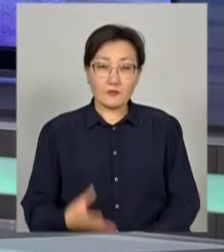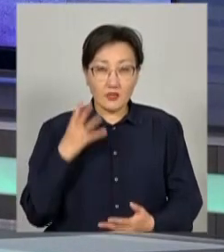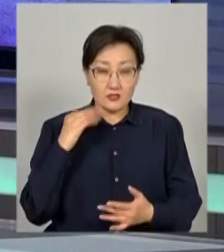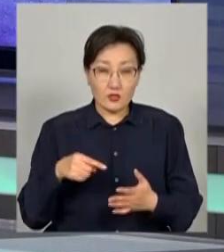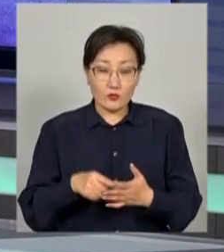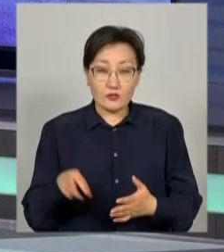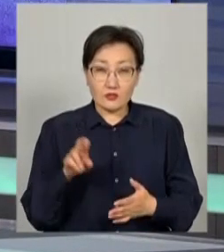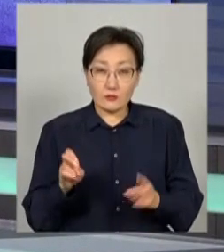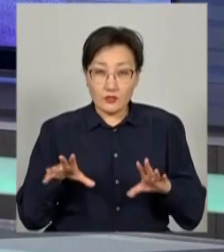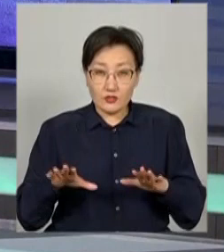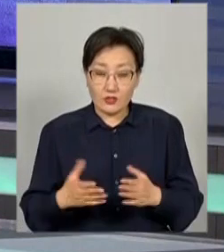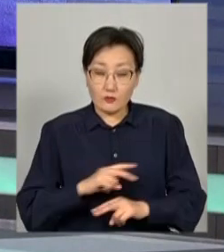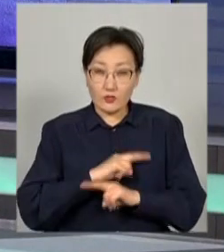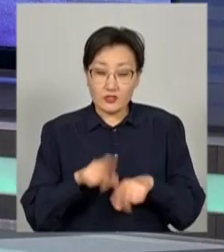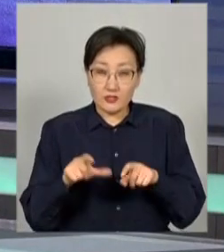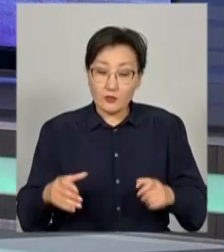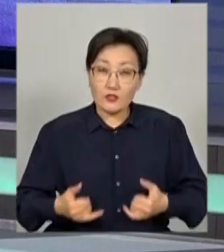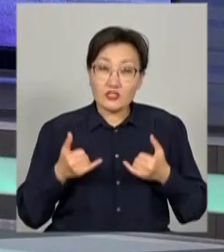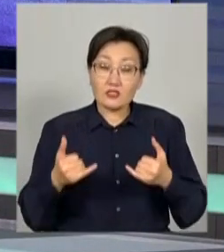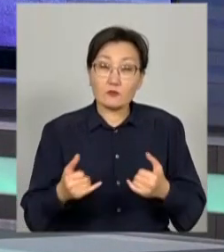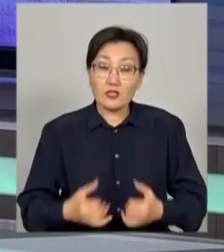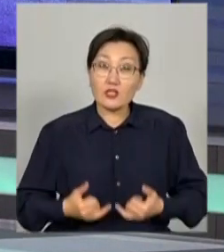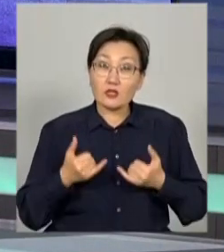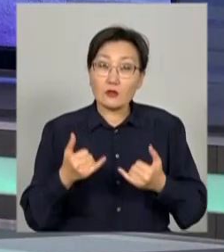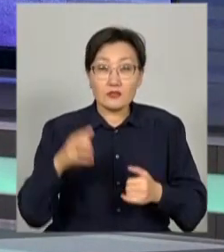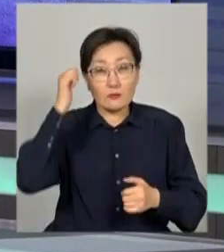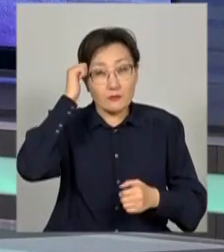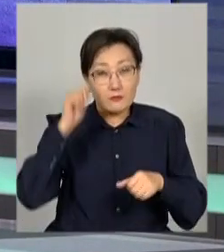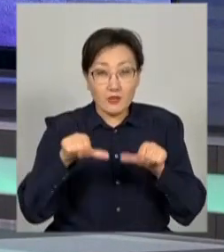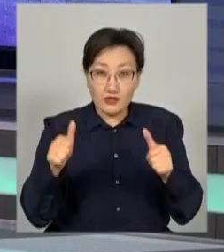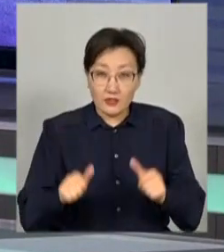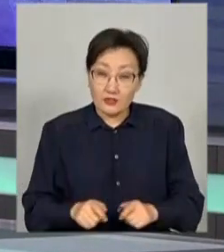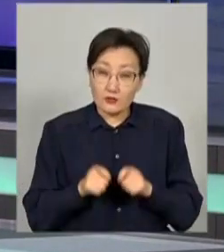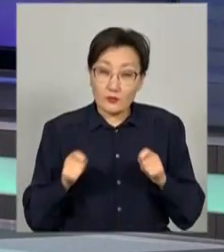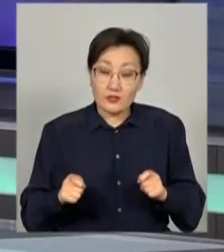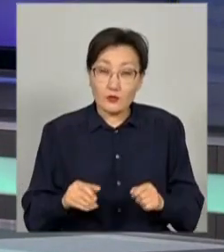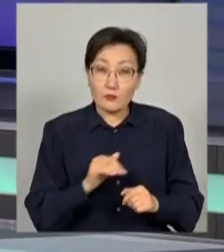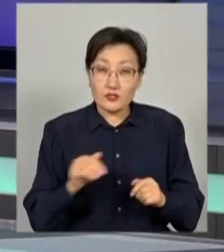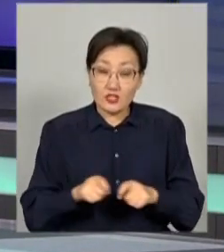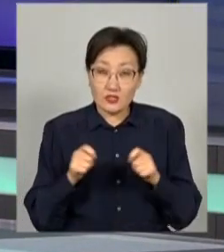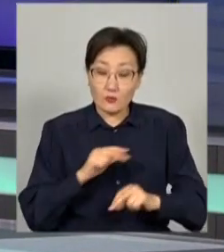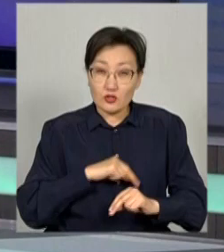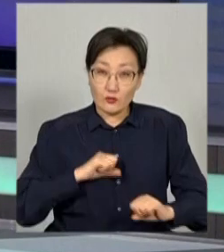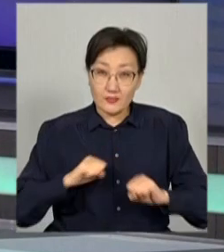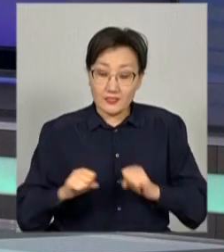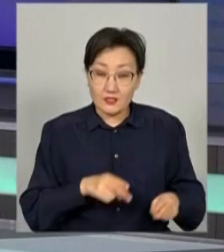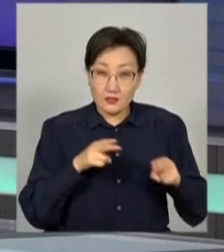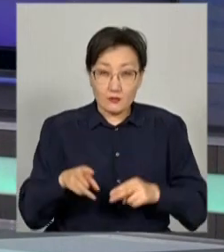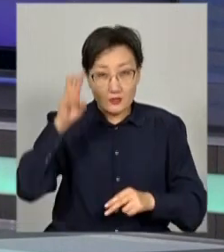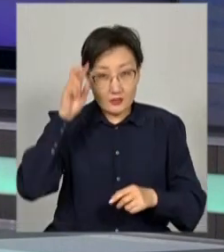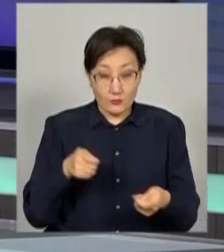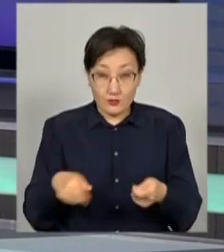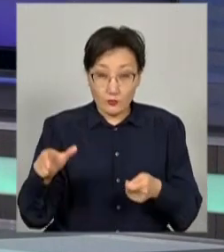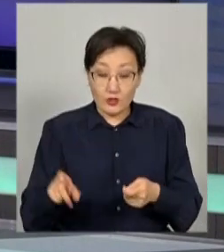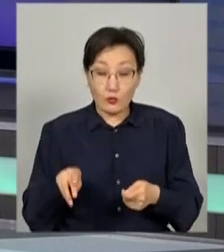Алматыда қаңтар оқиғасының құрбандарына арналған тағзым мемориалы ашылды. Ескерткіштің ресми ашылуына жұмыс сапарымен келген мемлекет